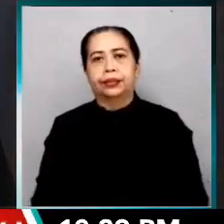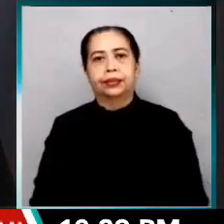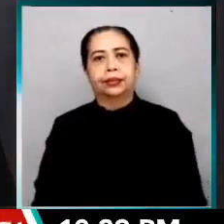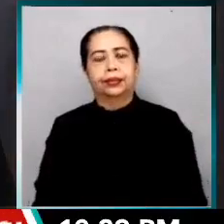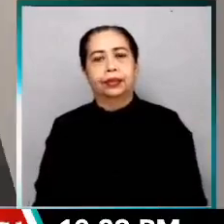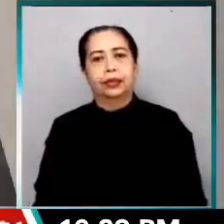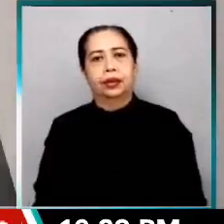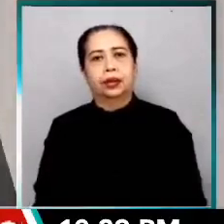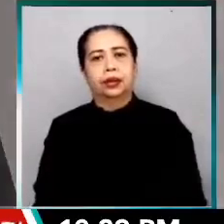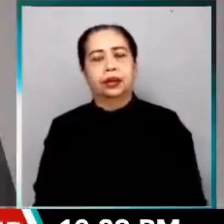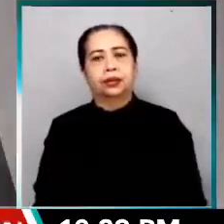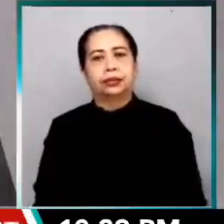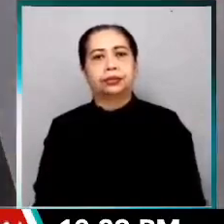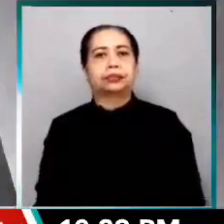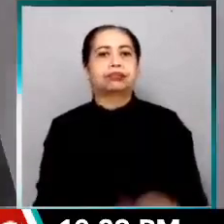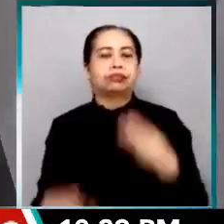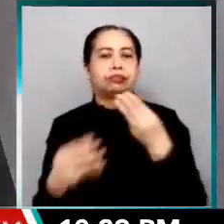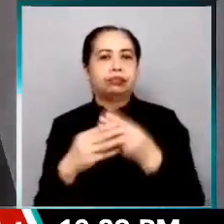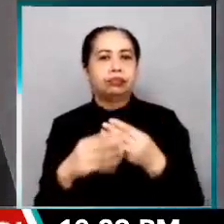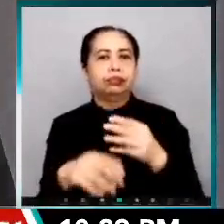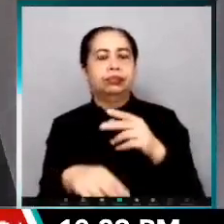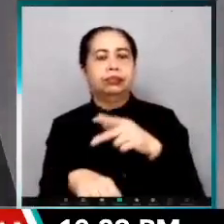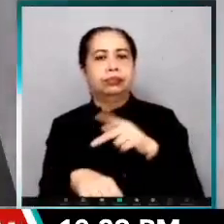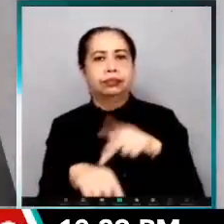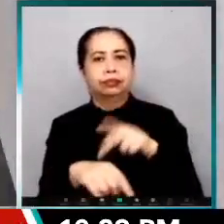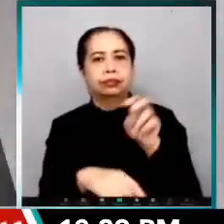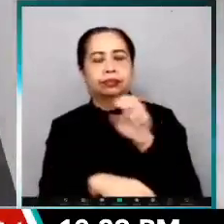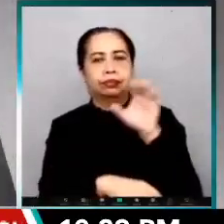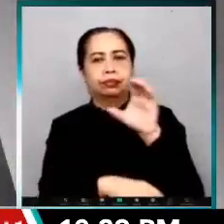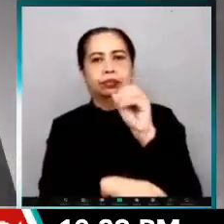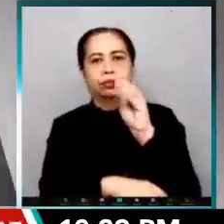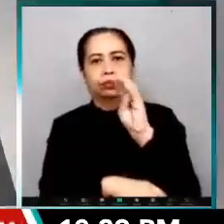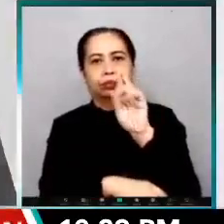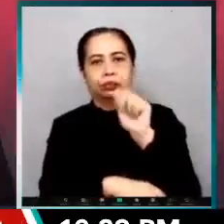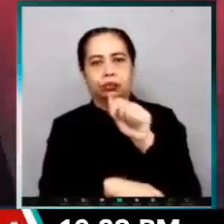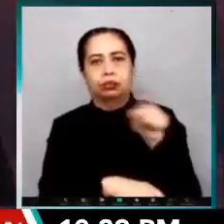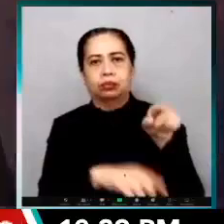Sa Muntinlupa, Philippine Cobra naman ang nailigtas sa dinakip na suspect.